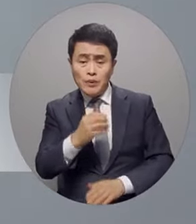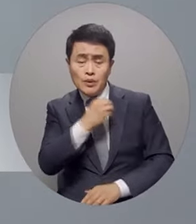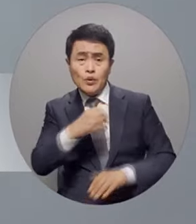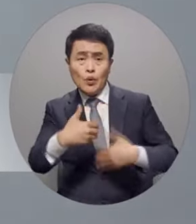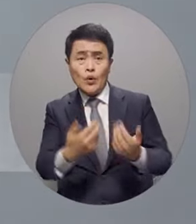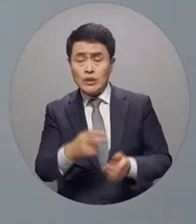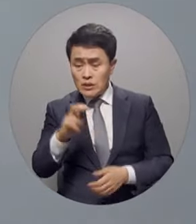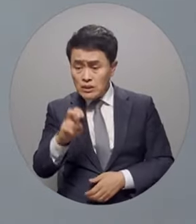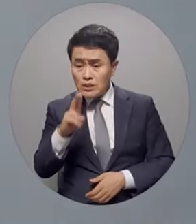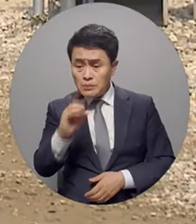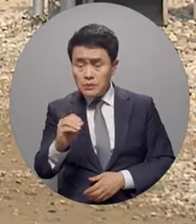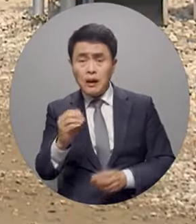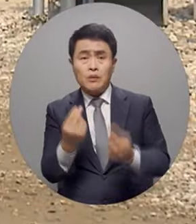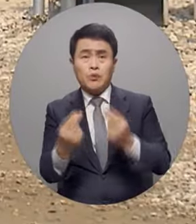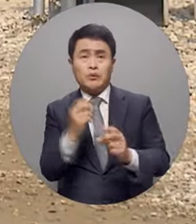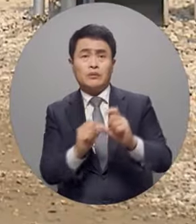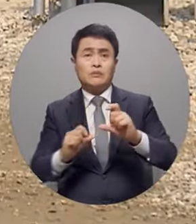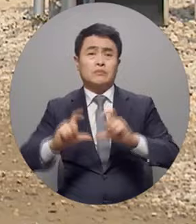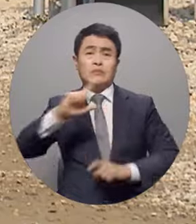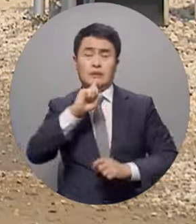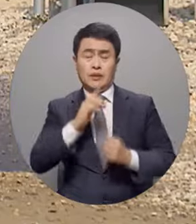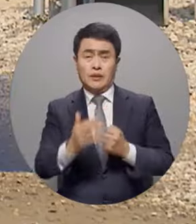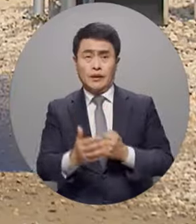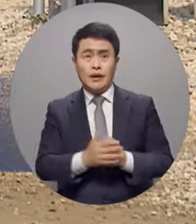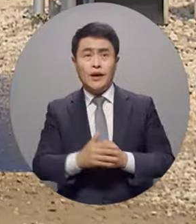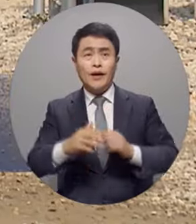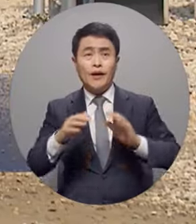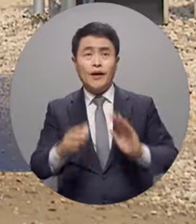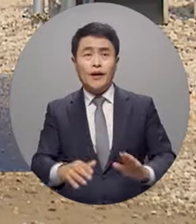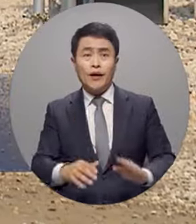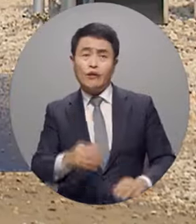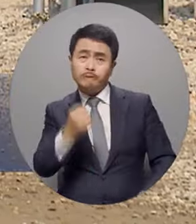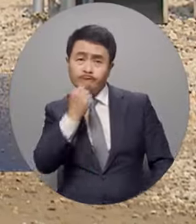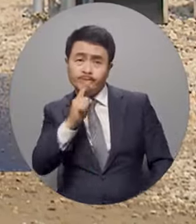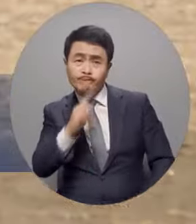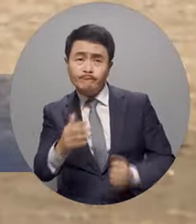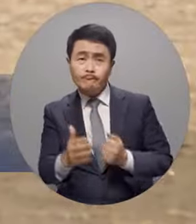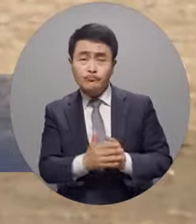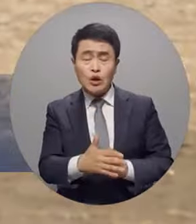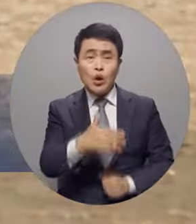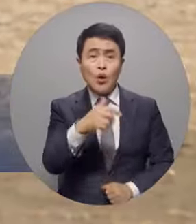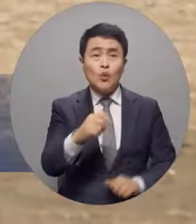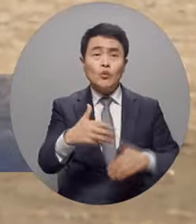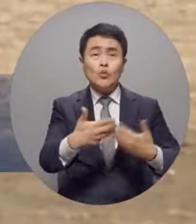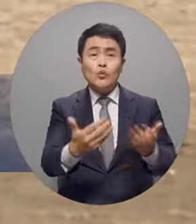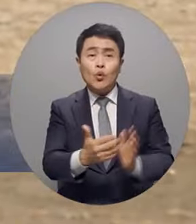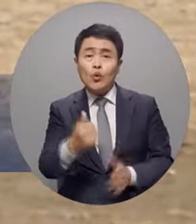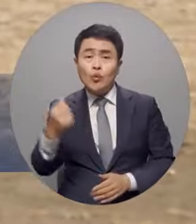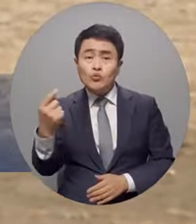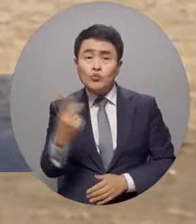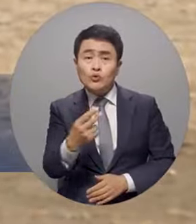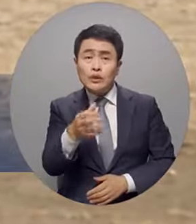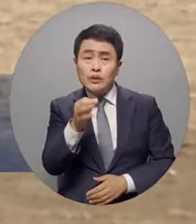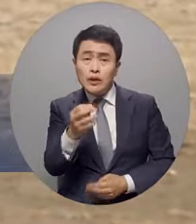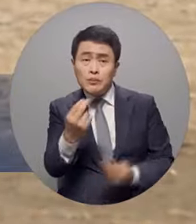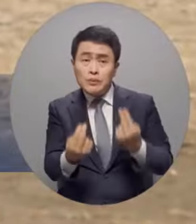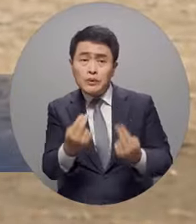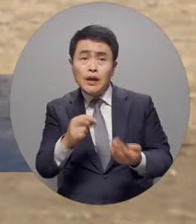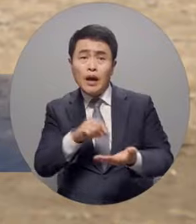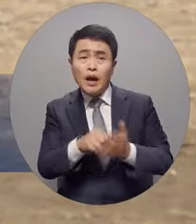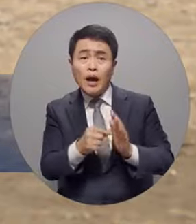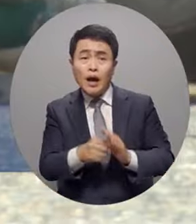22만 원보다 많다는 겁니다. 우스갯소리로 노조원을 쓴 숫자 양에 비례해서